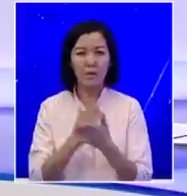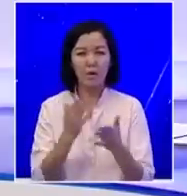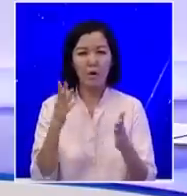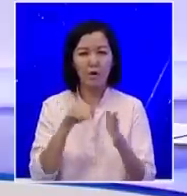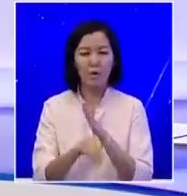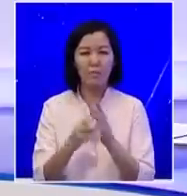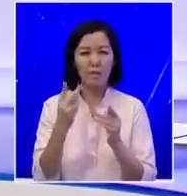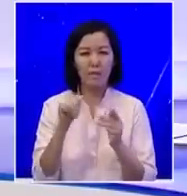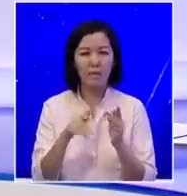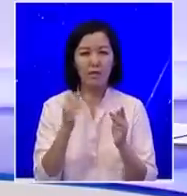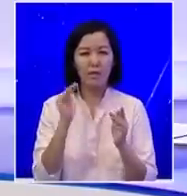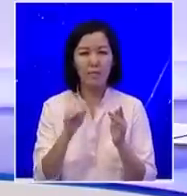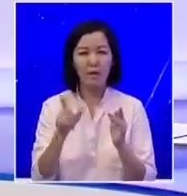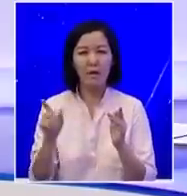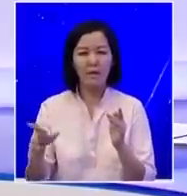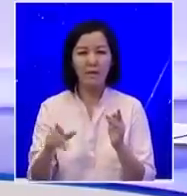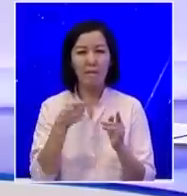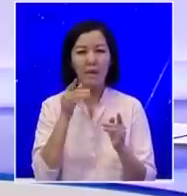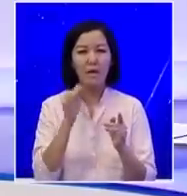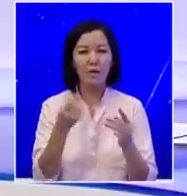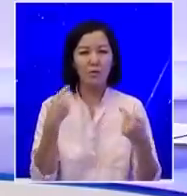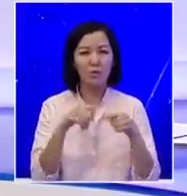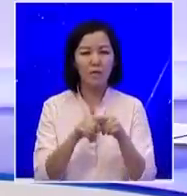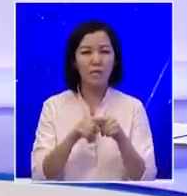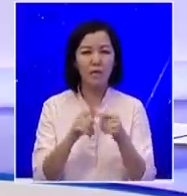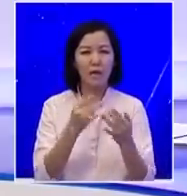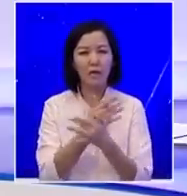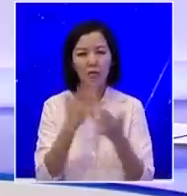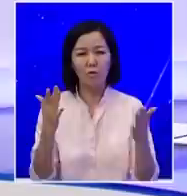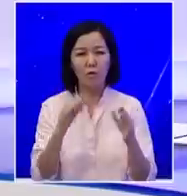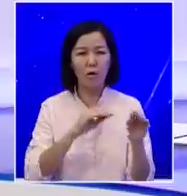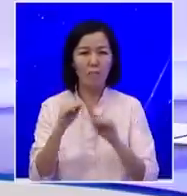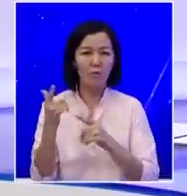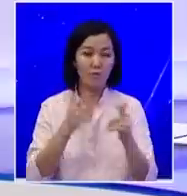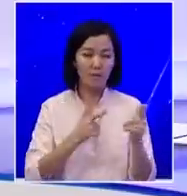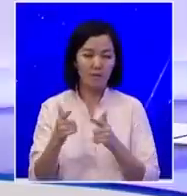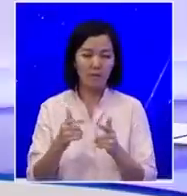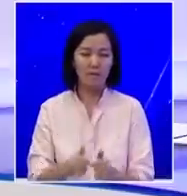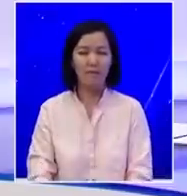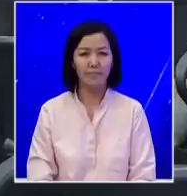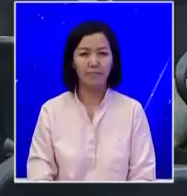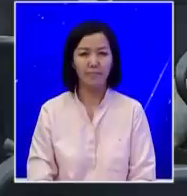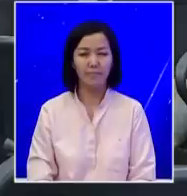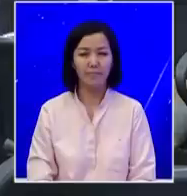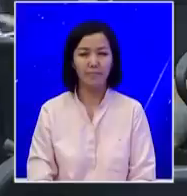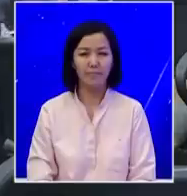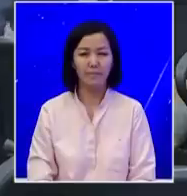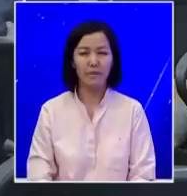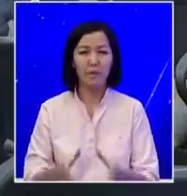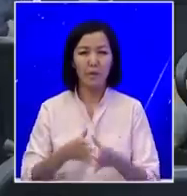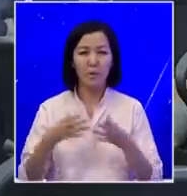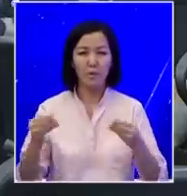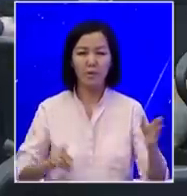Құрамында 2500-нан аса адам, 1000-ға жуық техникамен құрал сақадай сай тұр. Көк шығып,